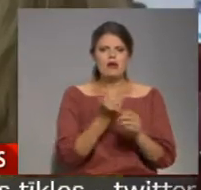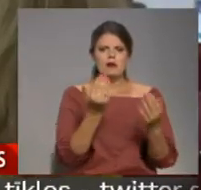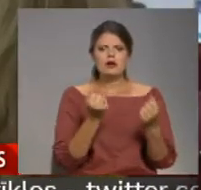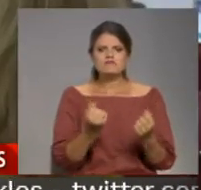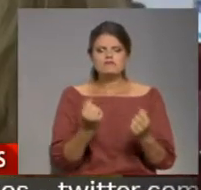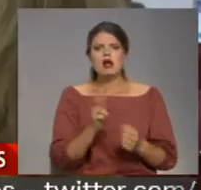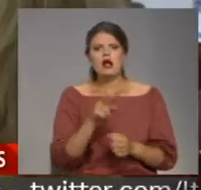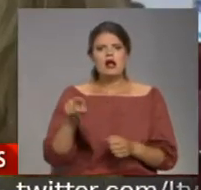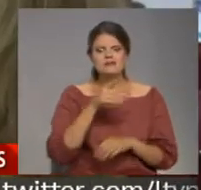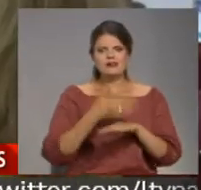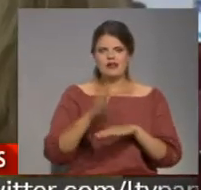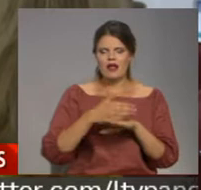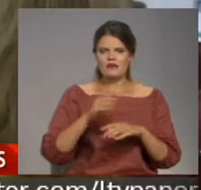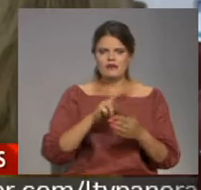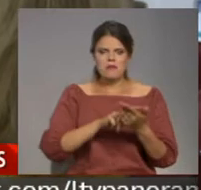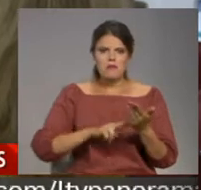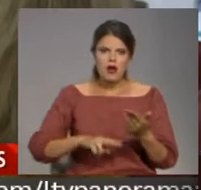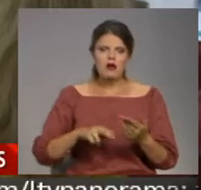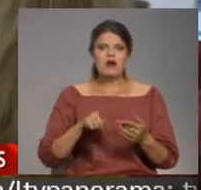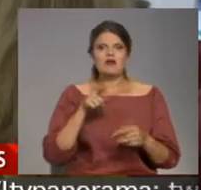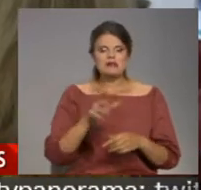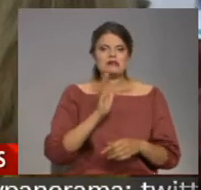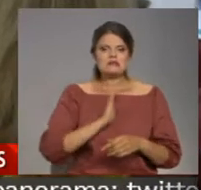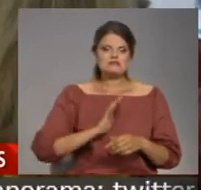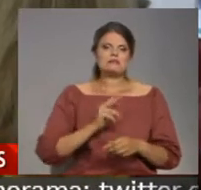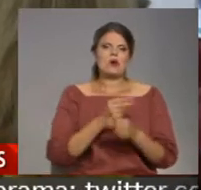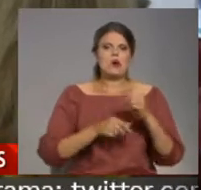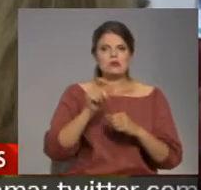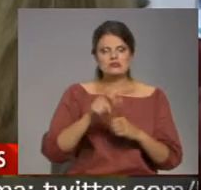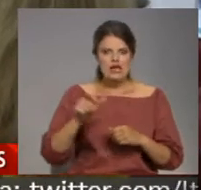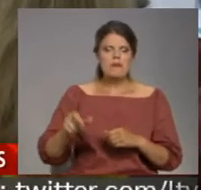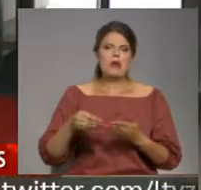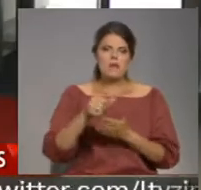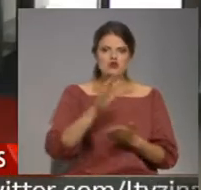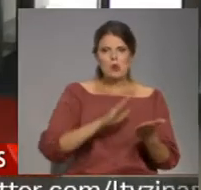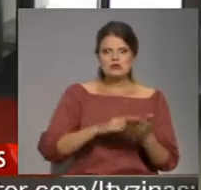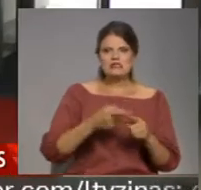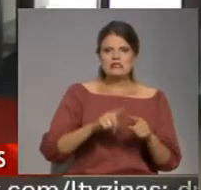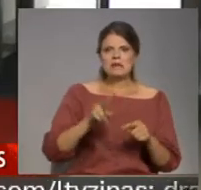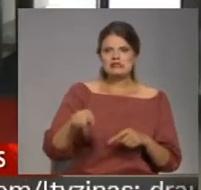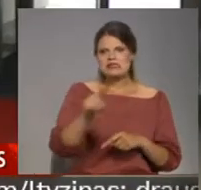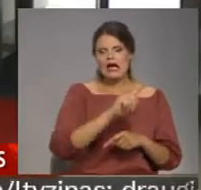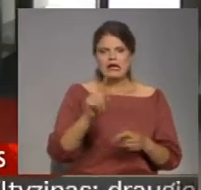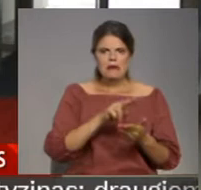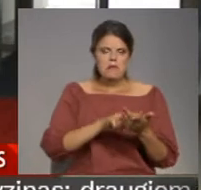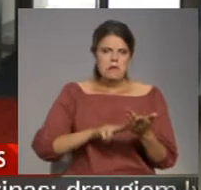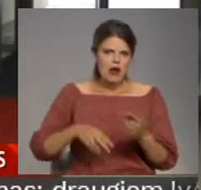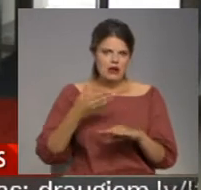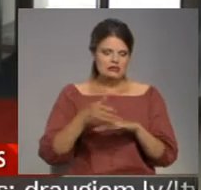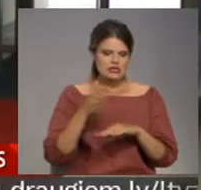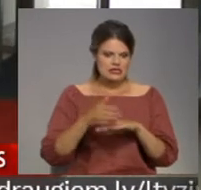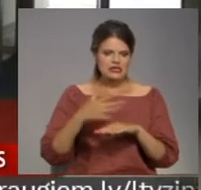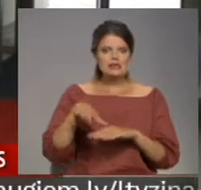kredītjūgā esošos darbiniekus, kuri spiežot arī uzņēmējus aiziet no baltās zonas. Mēs strādājam